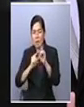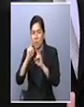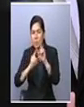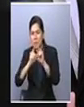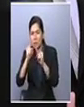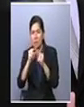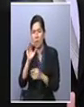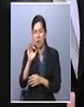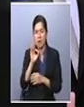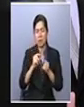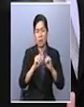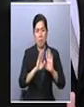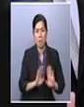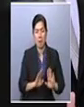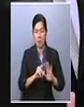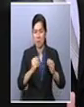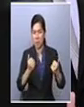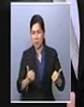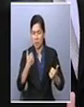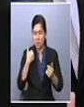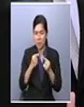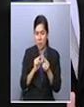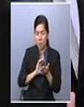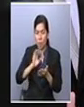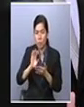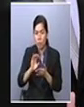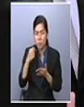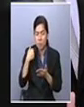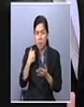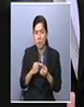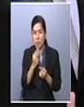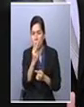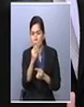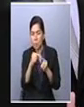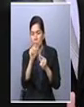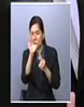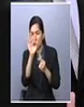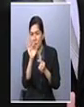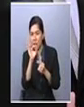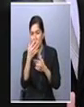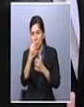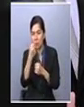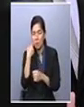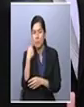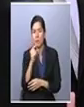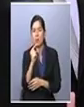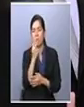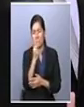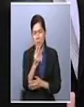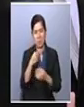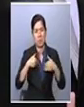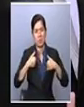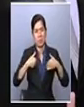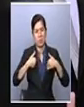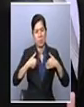บของการลงทุนในช่วงที่ตลาดหุ้นผันผวนแล้วก็ปรับตัวลดลงมาแบบนี้จะมีหุ้นไหนที่น่าสนใจกันบ้างมีรูปแบบของทอล์กโชว์ที่สนุกสนานด้วยนะคะ